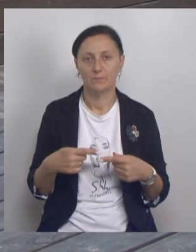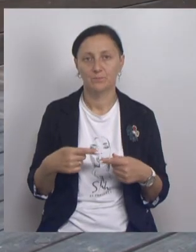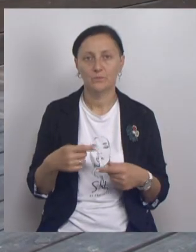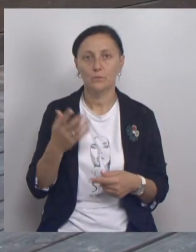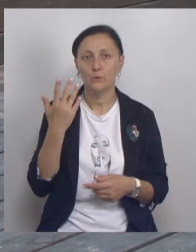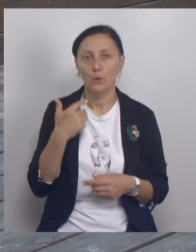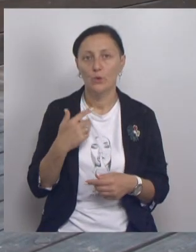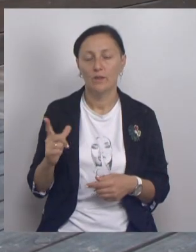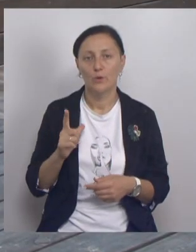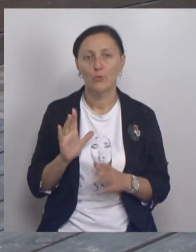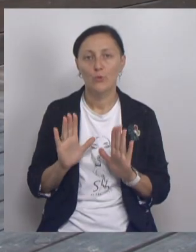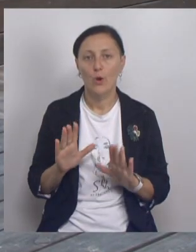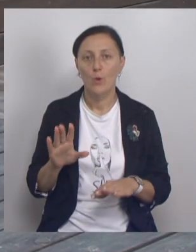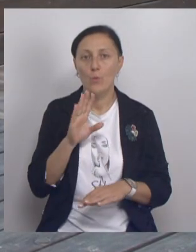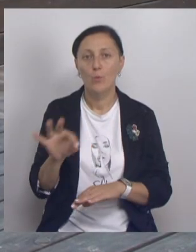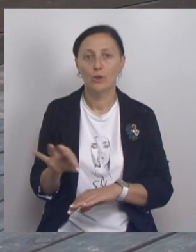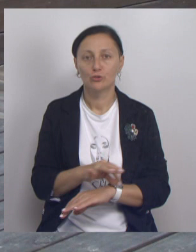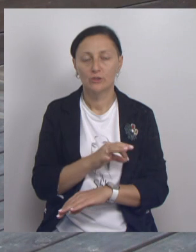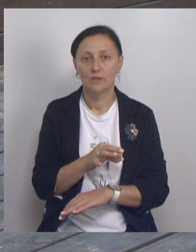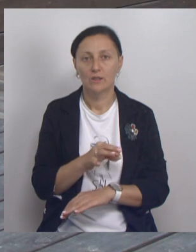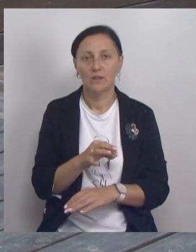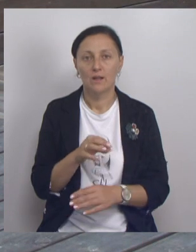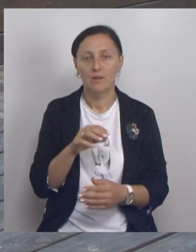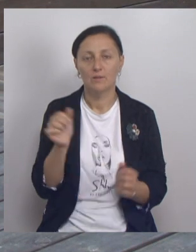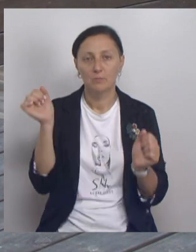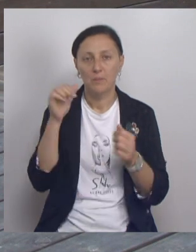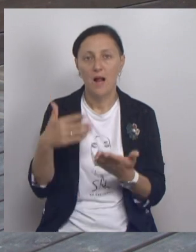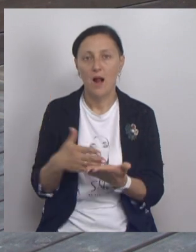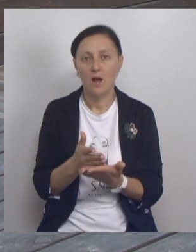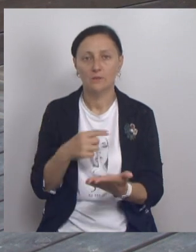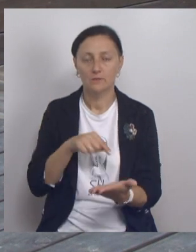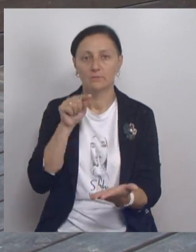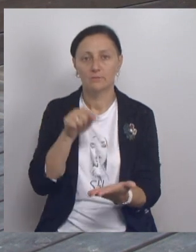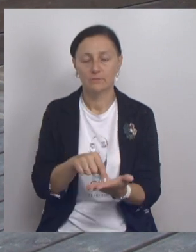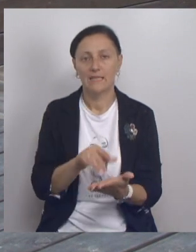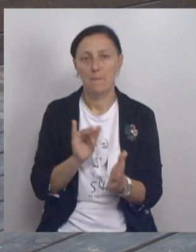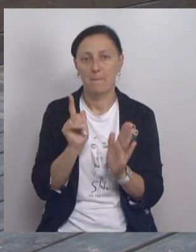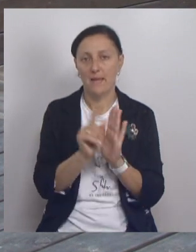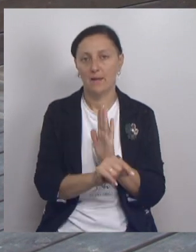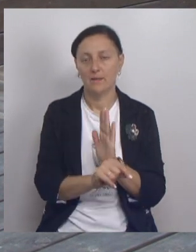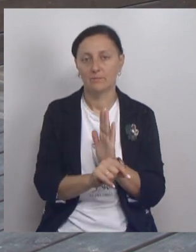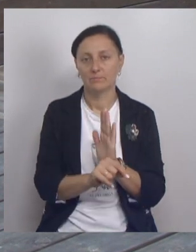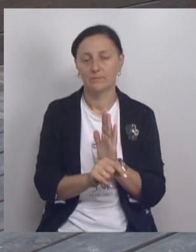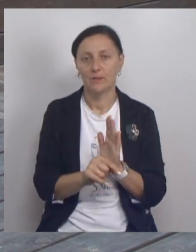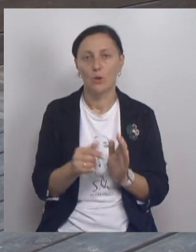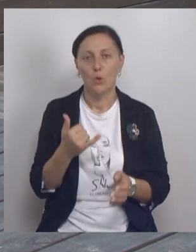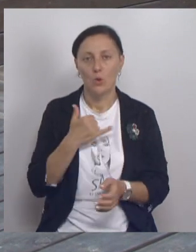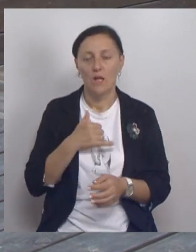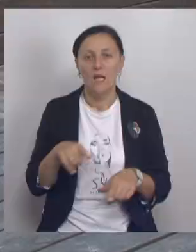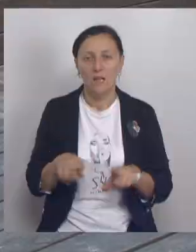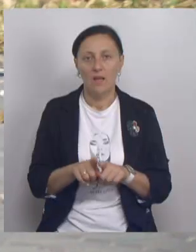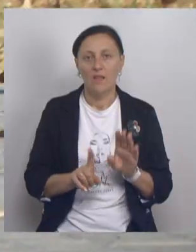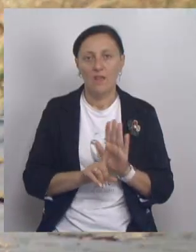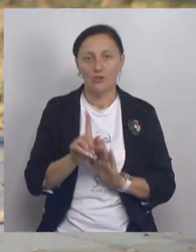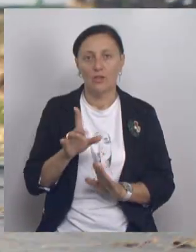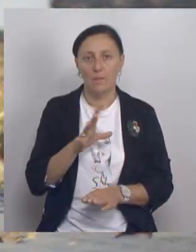поженились, да, думаем, куда поедем. Взяла карту, вот так, пальцем, куда ткнула, туда мы и поехали. Вот, у нас вот так начало